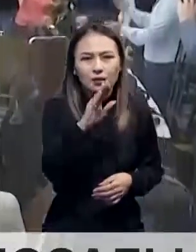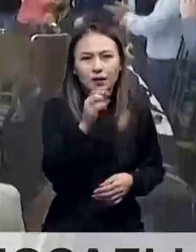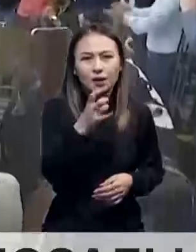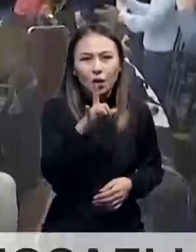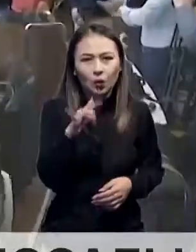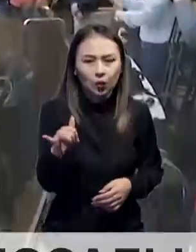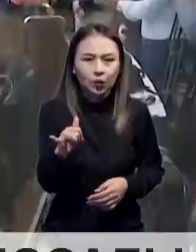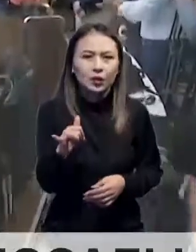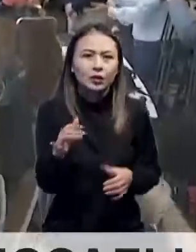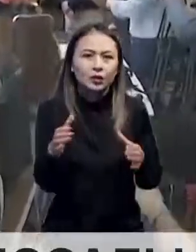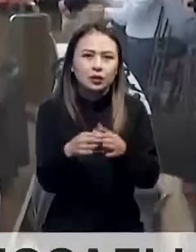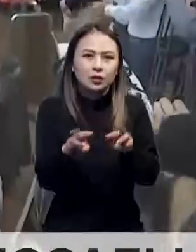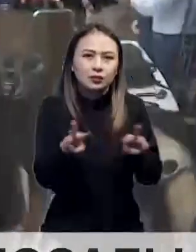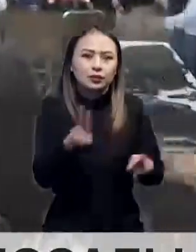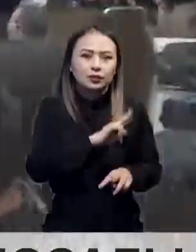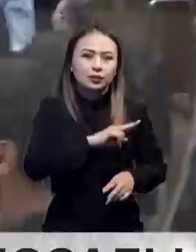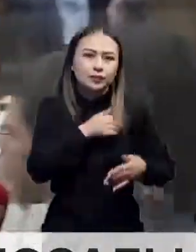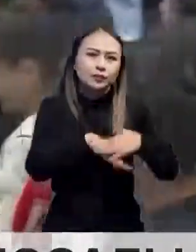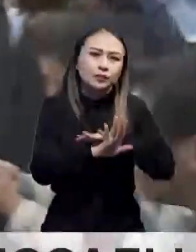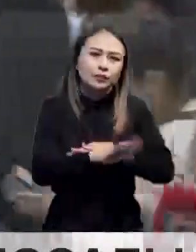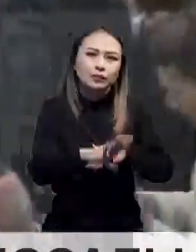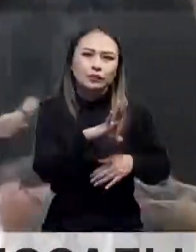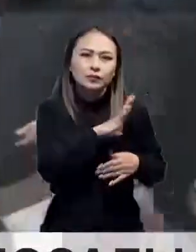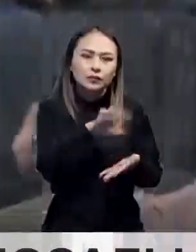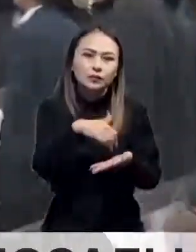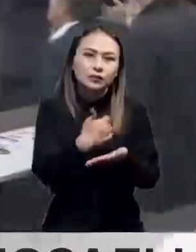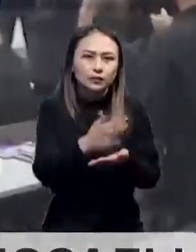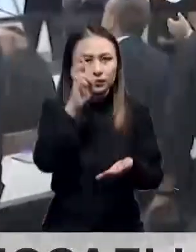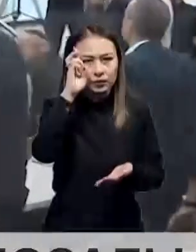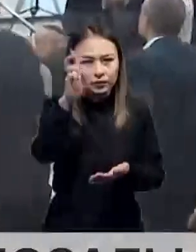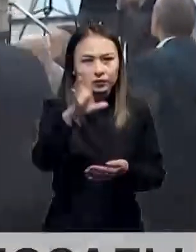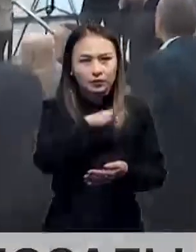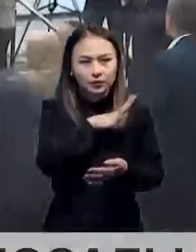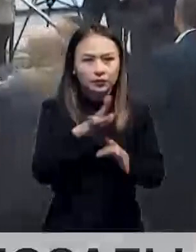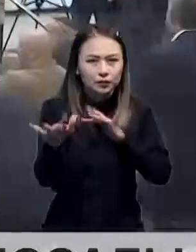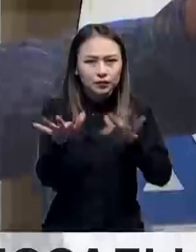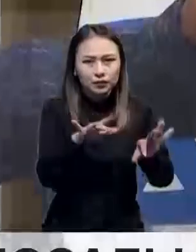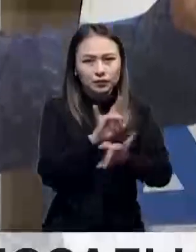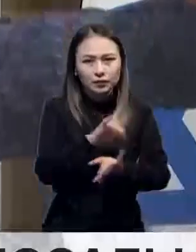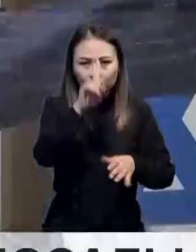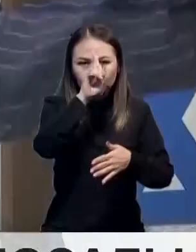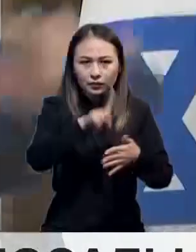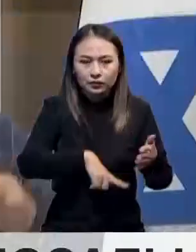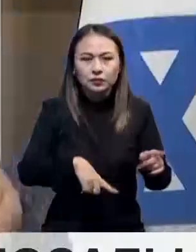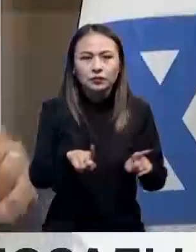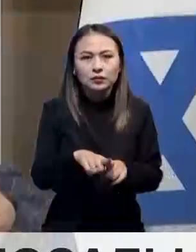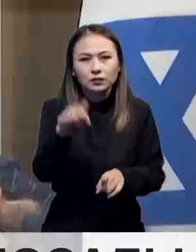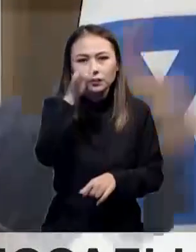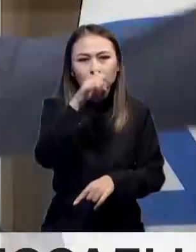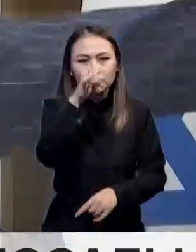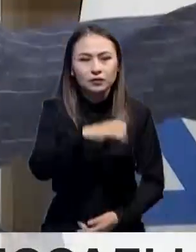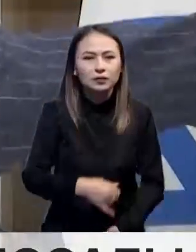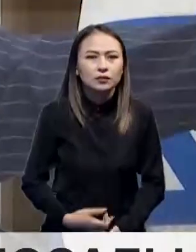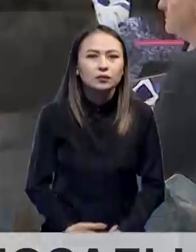Нетаньяху министрді қызметінен кетірді. Премьер ведомство басшысы үкіметтің ту сыртынан әрекет еткенін айтып, сенім үдесінен шыға алмады